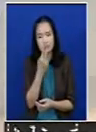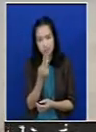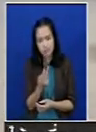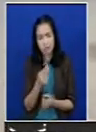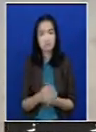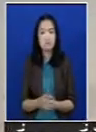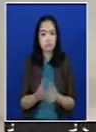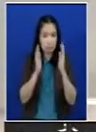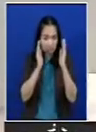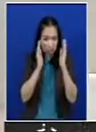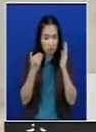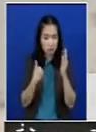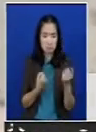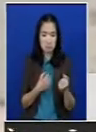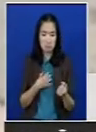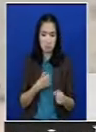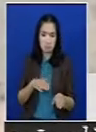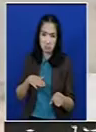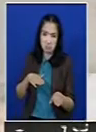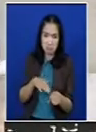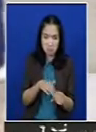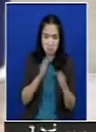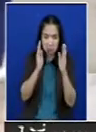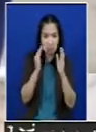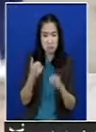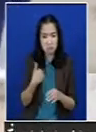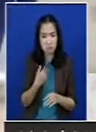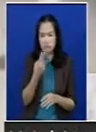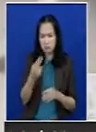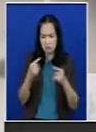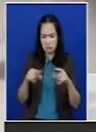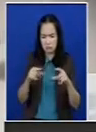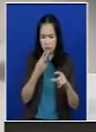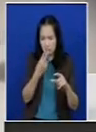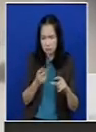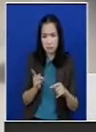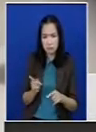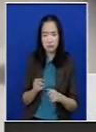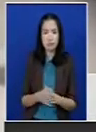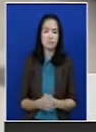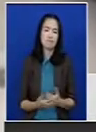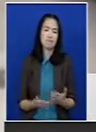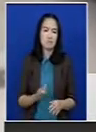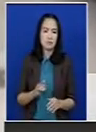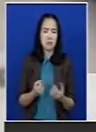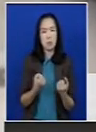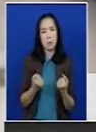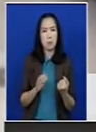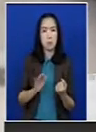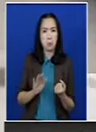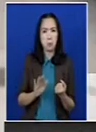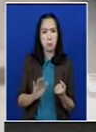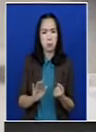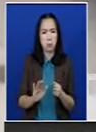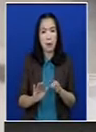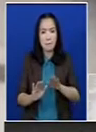ว่ามีเจตนาในการชนหรือไม่อย่างไรเพราะว่าในคลิปเท่าที่เห็นไม่ปรากฏรอยเบรกไม่มีร่องร